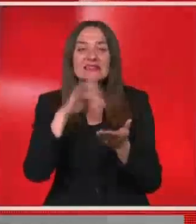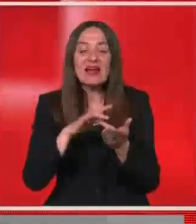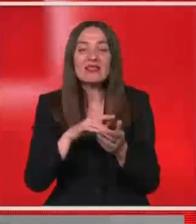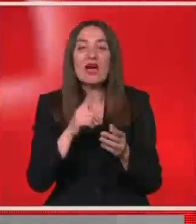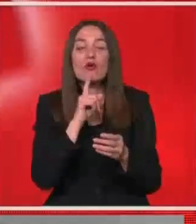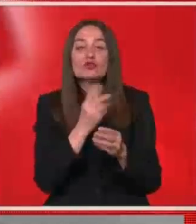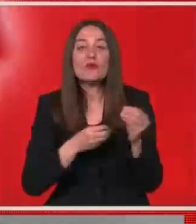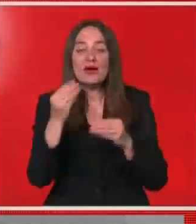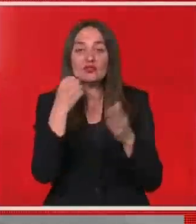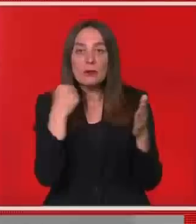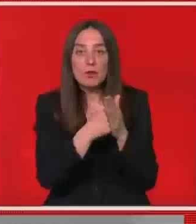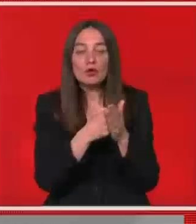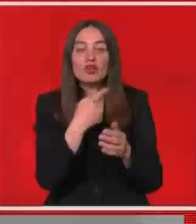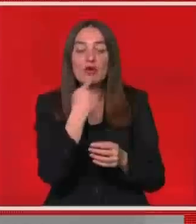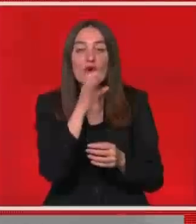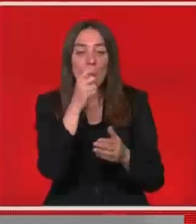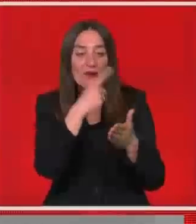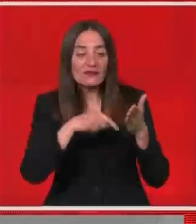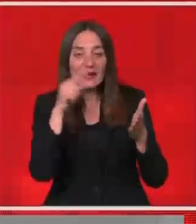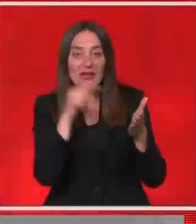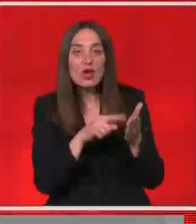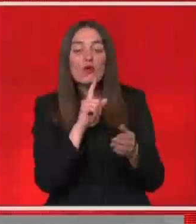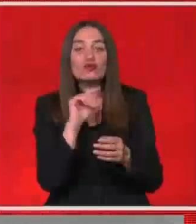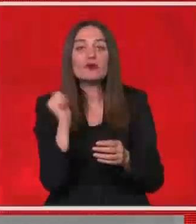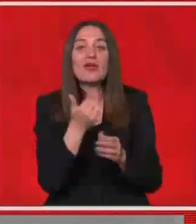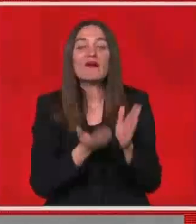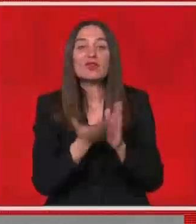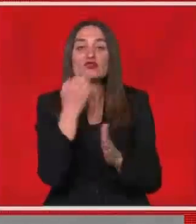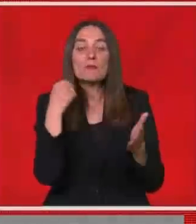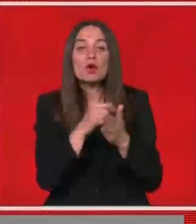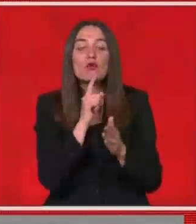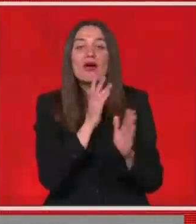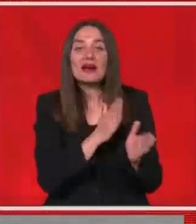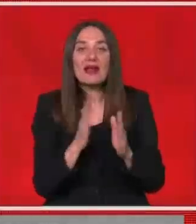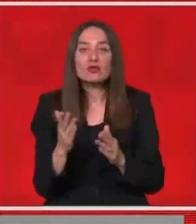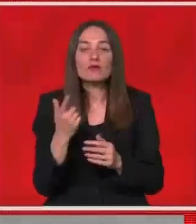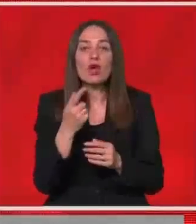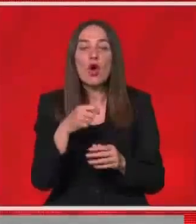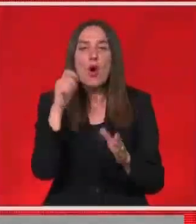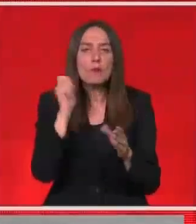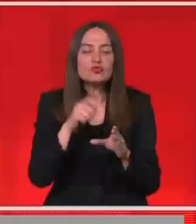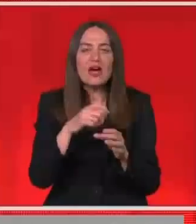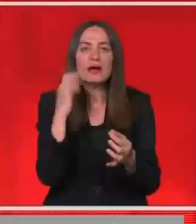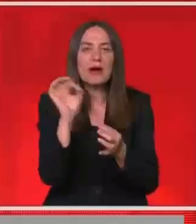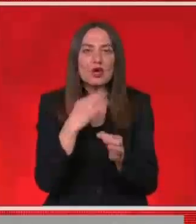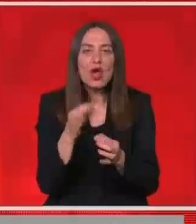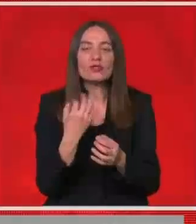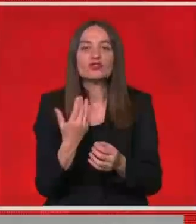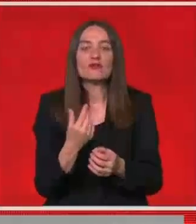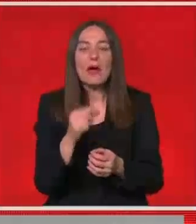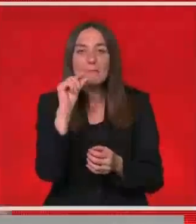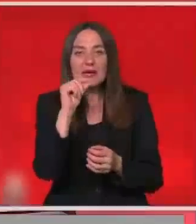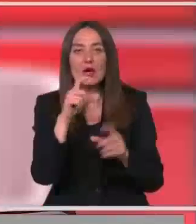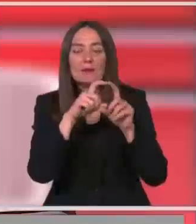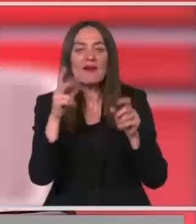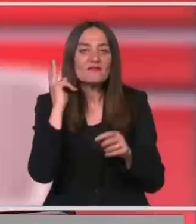pogođeni, dakle, govorimo o targetiranju onih koji su najviše pogođeni, oni koji redovno govorimo o obućarima, krojačima,